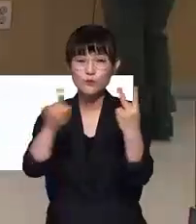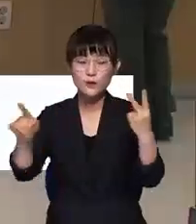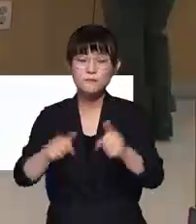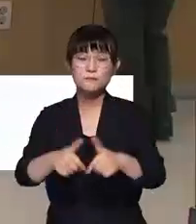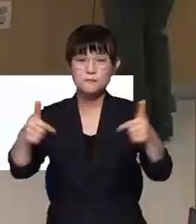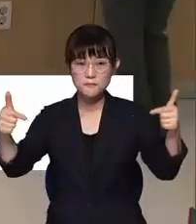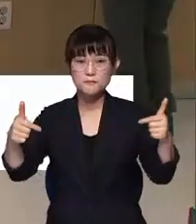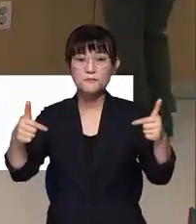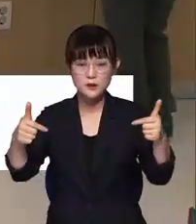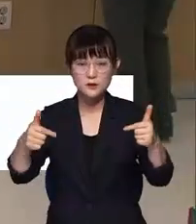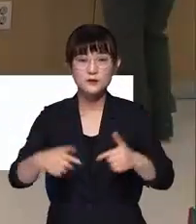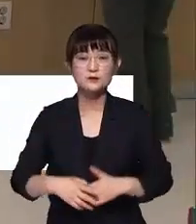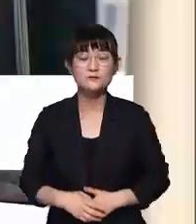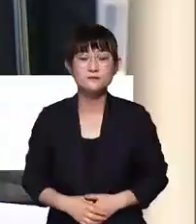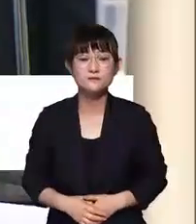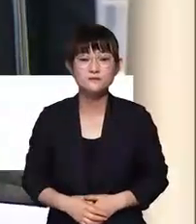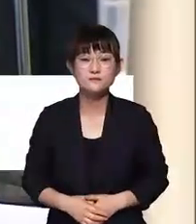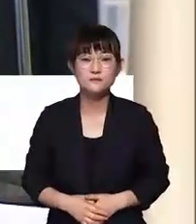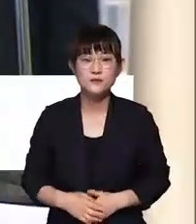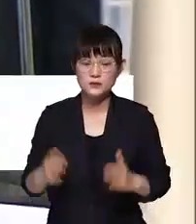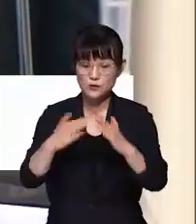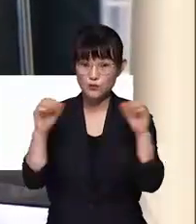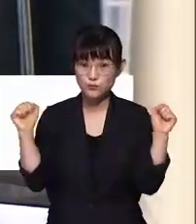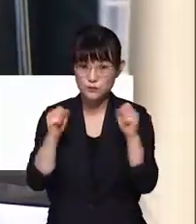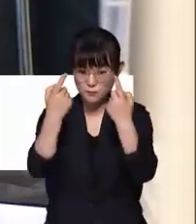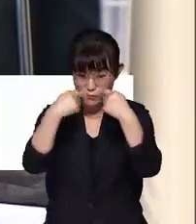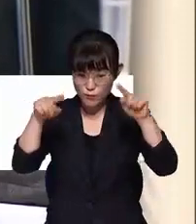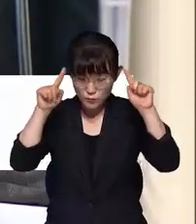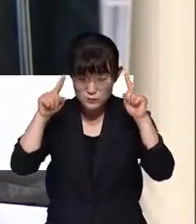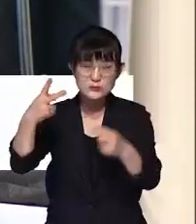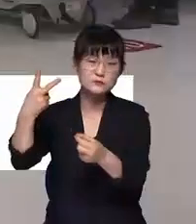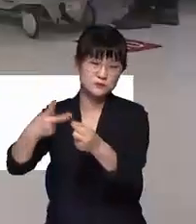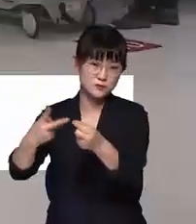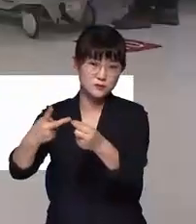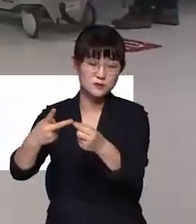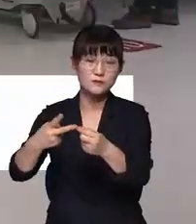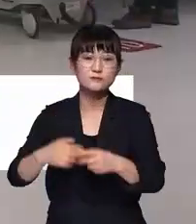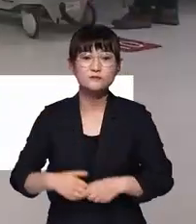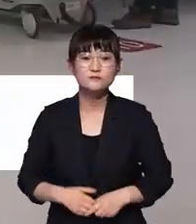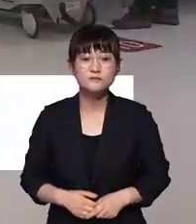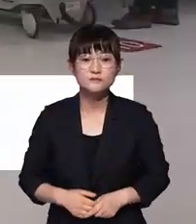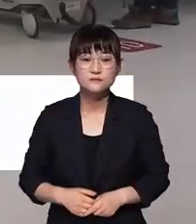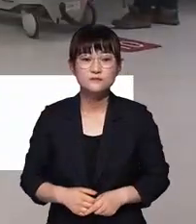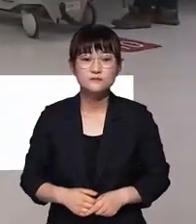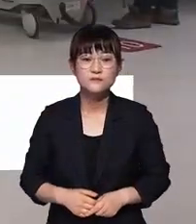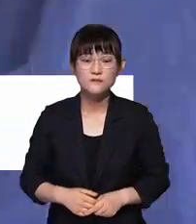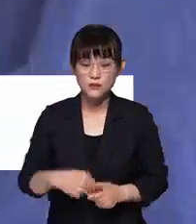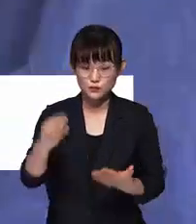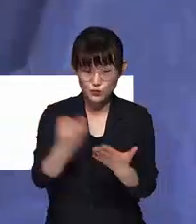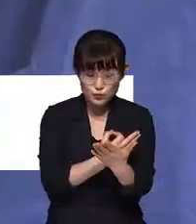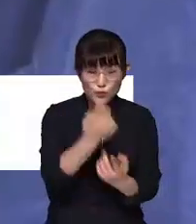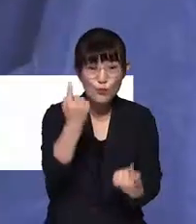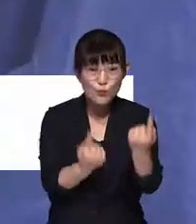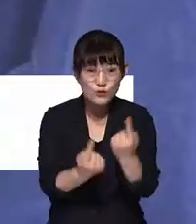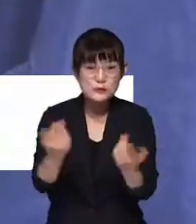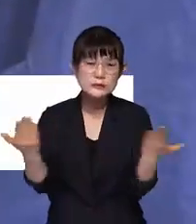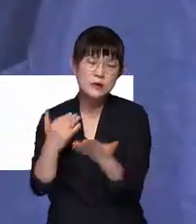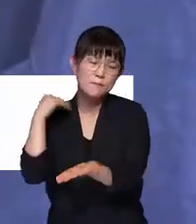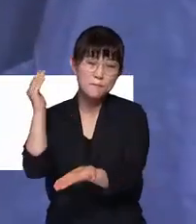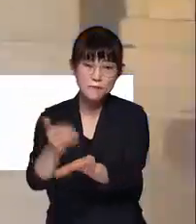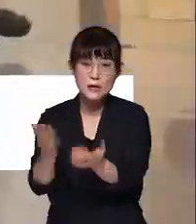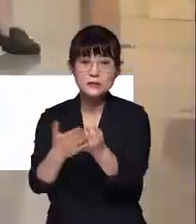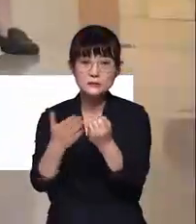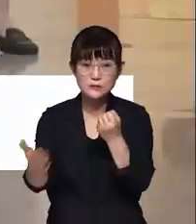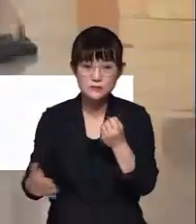것으로 나타났습니다. 이는 전북대병원에 이어 전국에서 가장 높은 증가율로 김 의원은 소득 대비 업무량 증가로